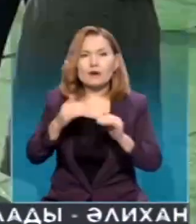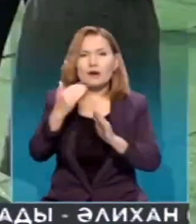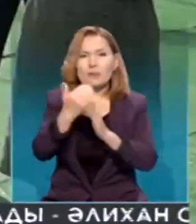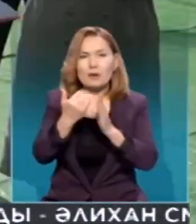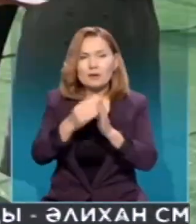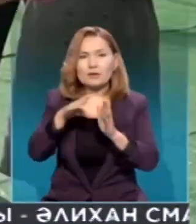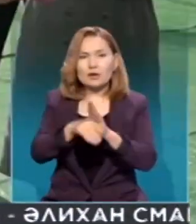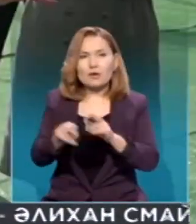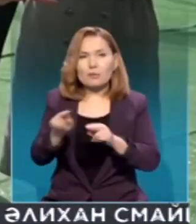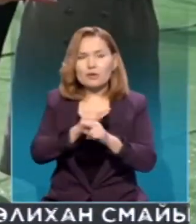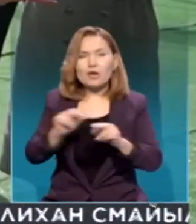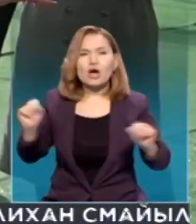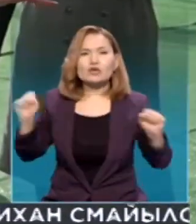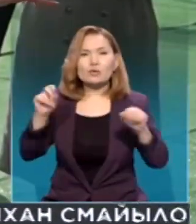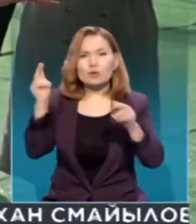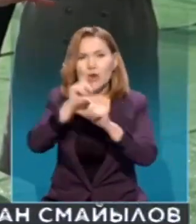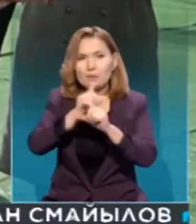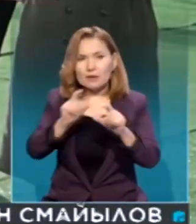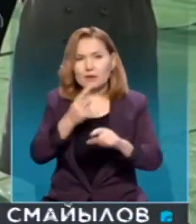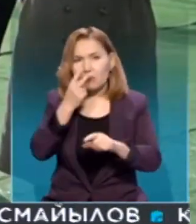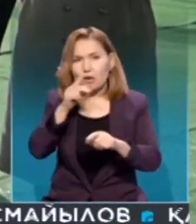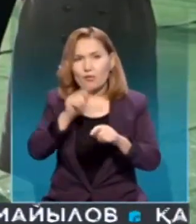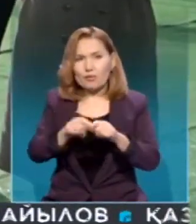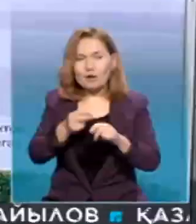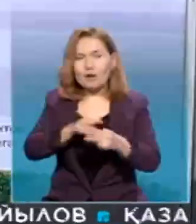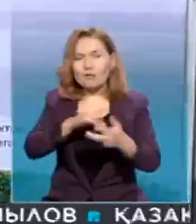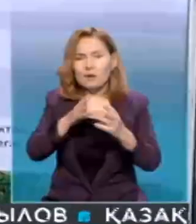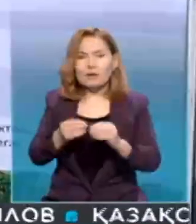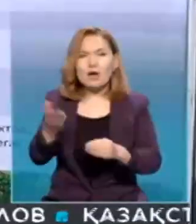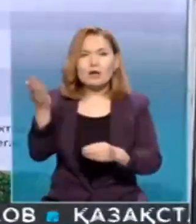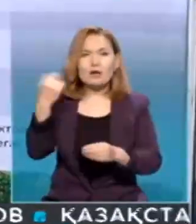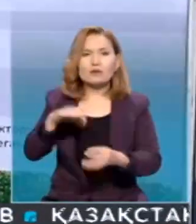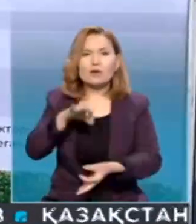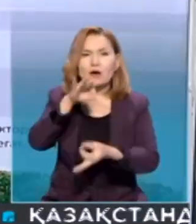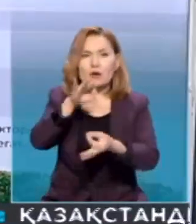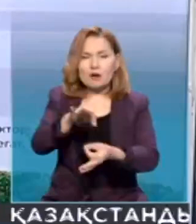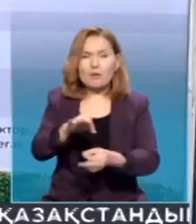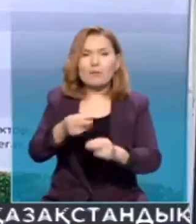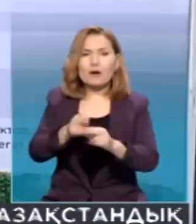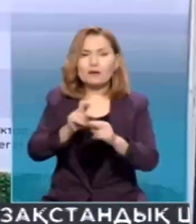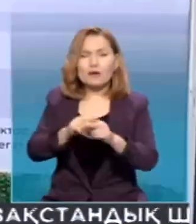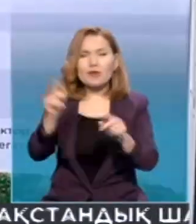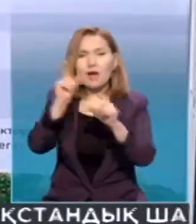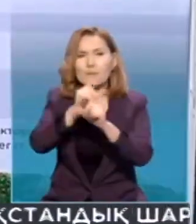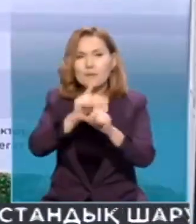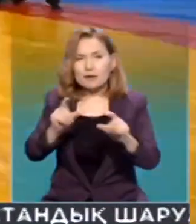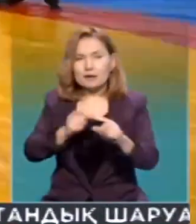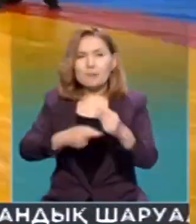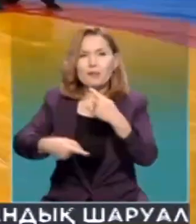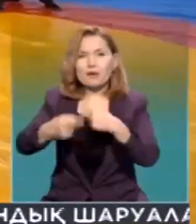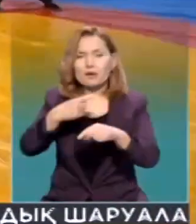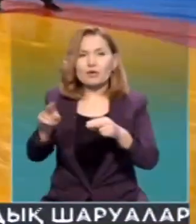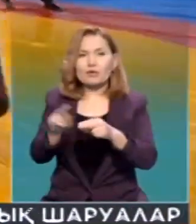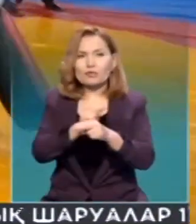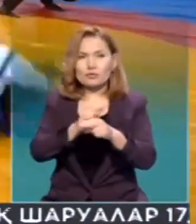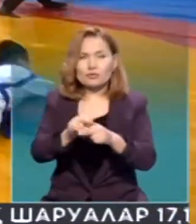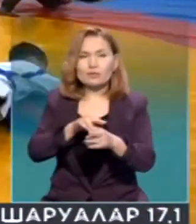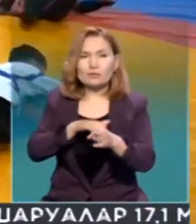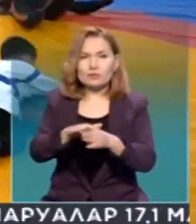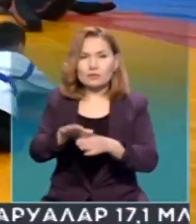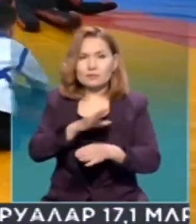бойынша жөндеуден өткен спорт мектебінде көрді. Бұған дейін қараусыз қалған ғимаратты ауыл халқы асарлатып жөндеп алған